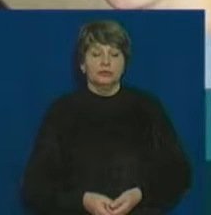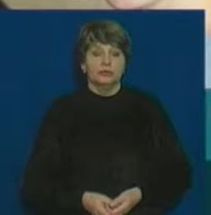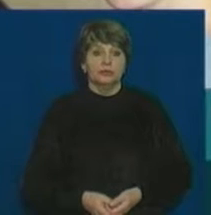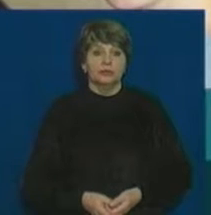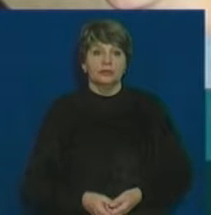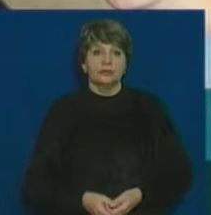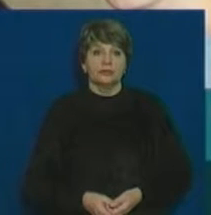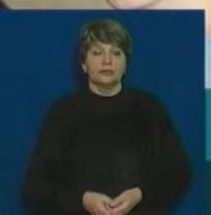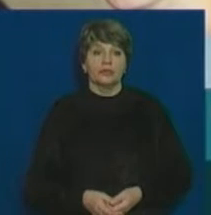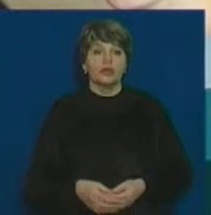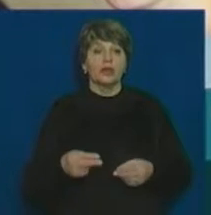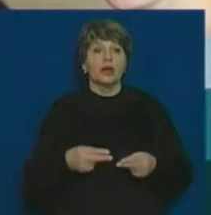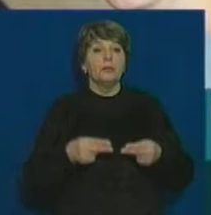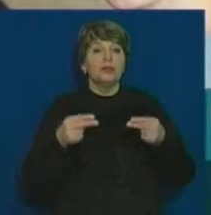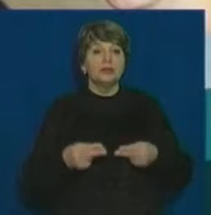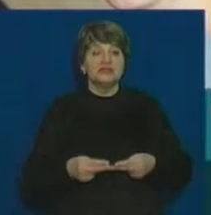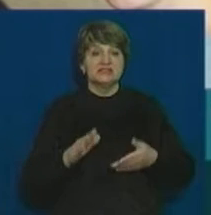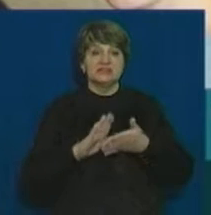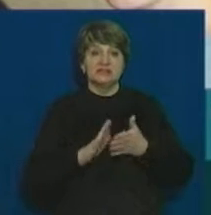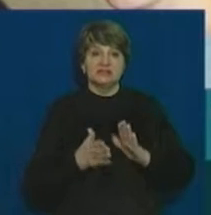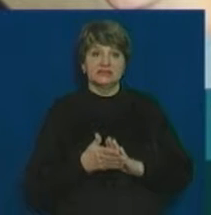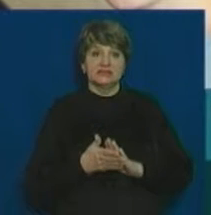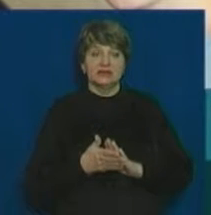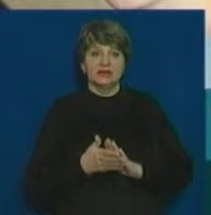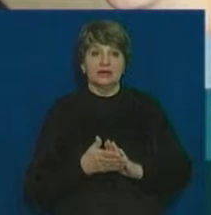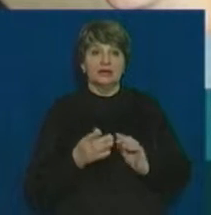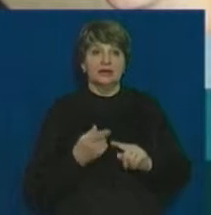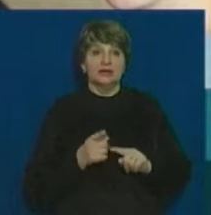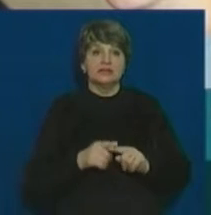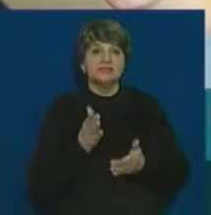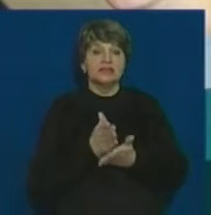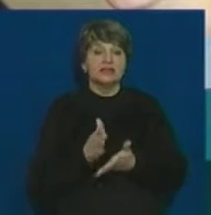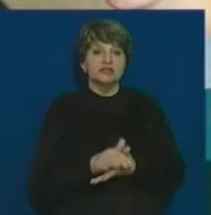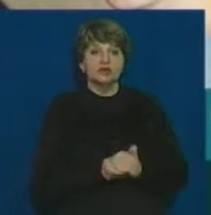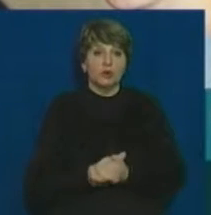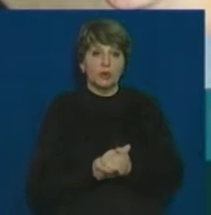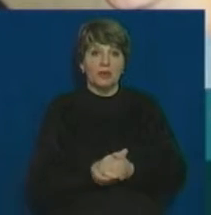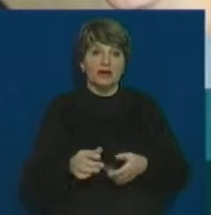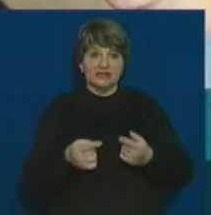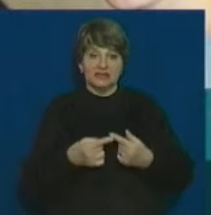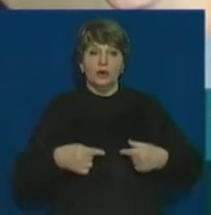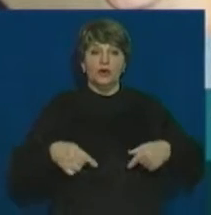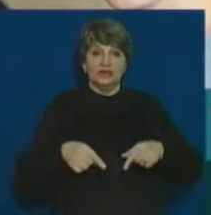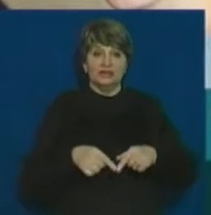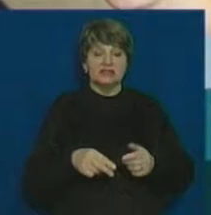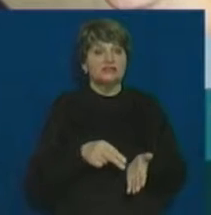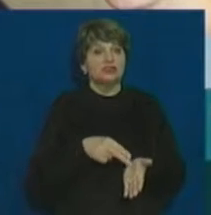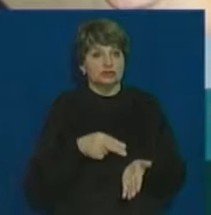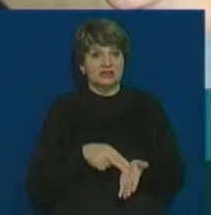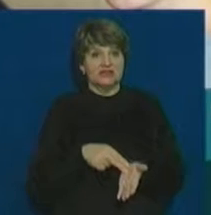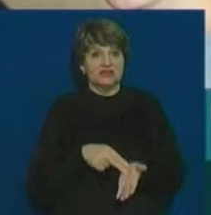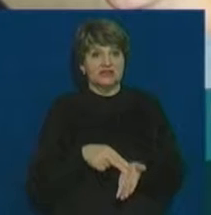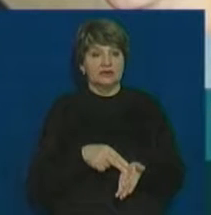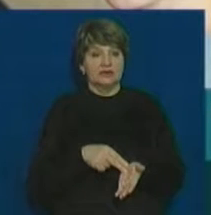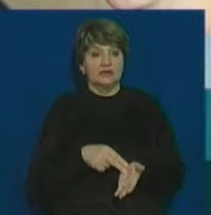Підписала меморандум із Інститутом Республіки. Це є така громадська організація, яка також представлена в Черкасах.